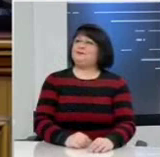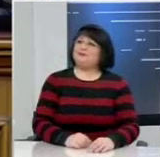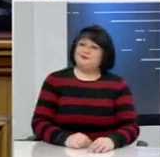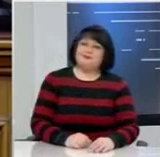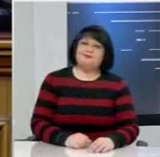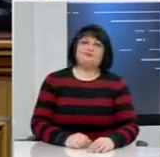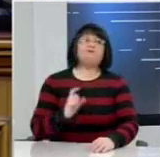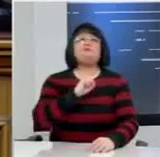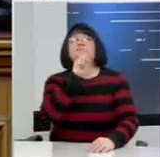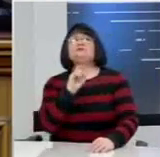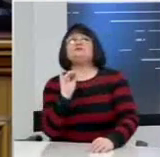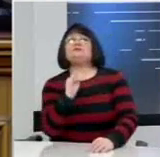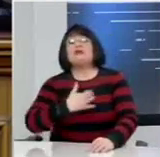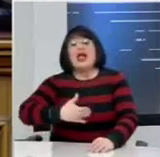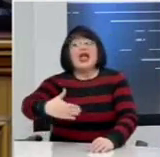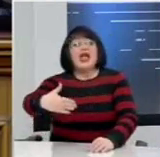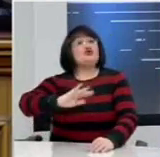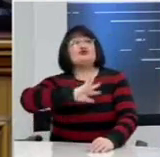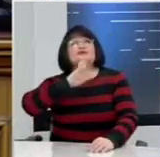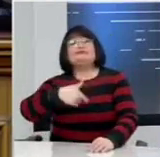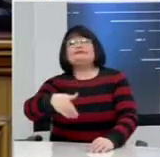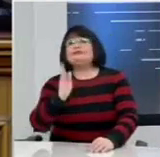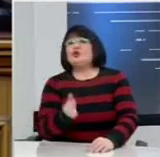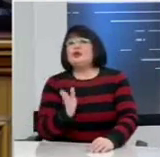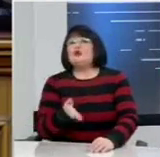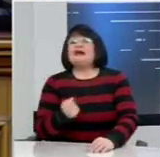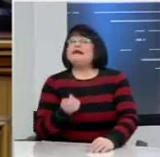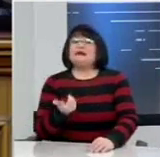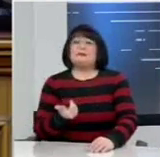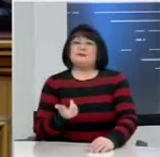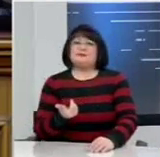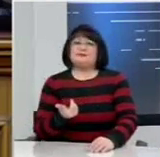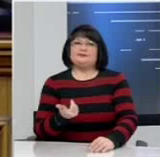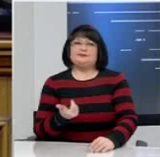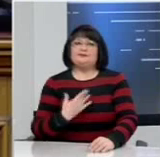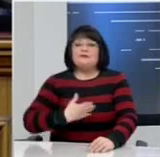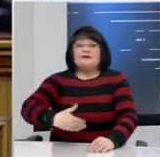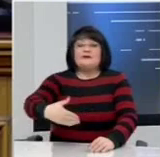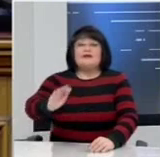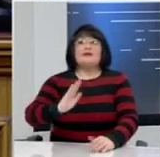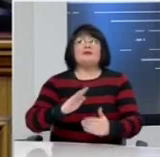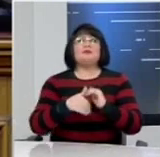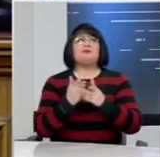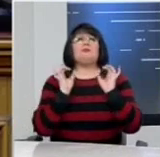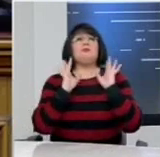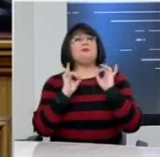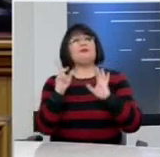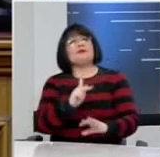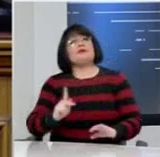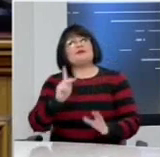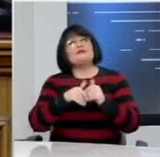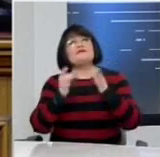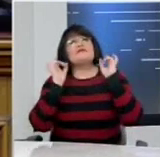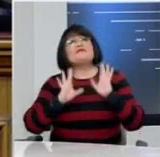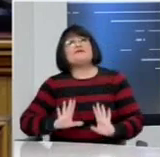Το ερώτημα είναι για πόσο θα μπορεί. Και το ερώτημα είναι για πόσο αυτή η κοινωνία θα μένει απαθής. Και το ερώτημα είναι